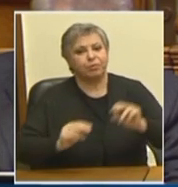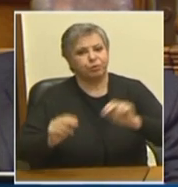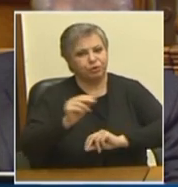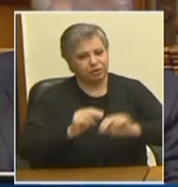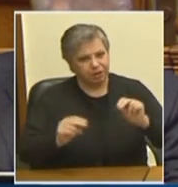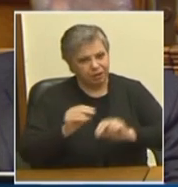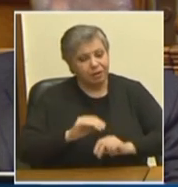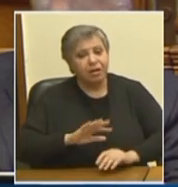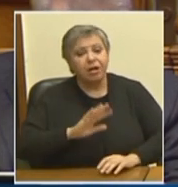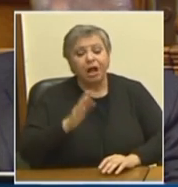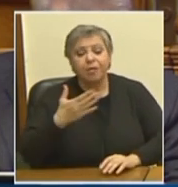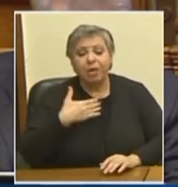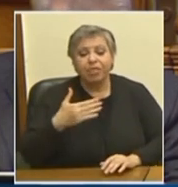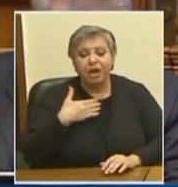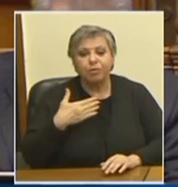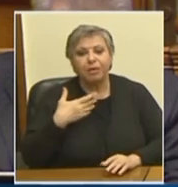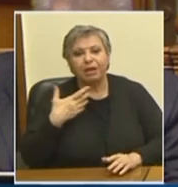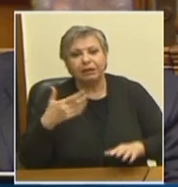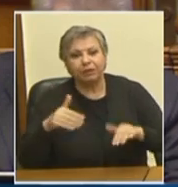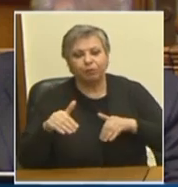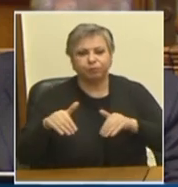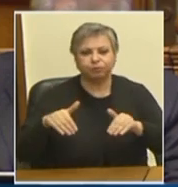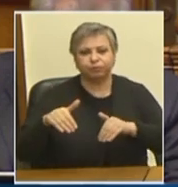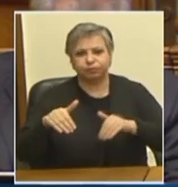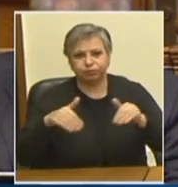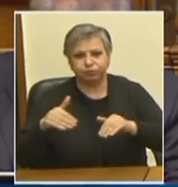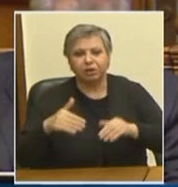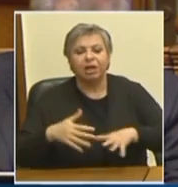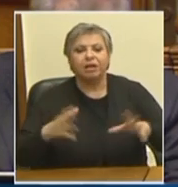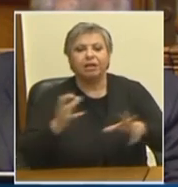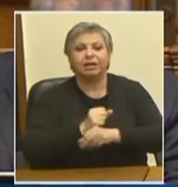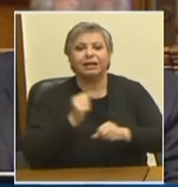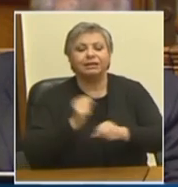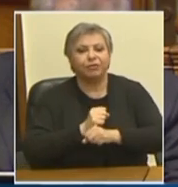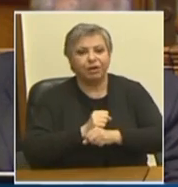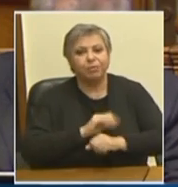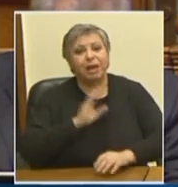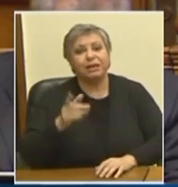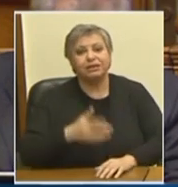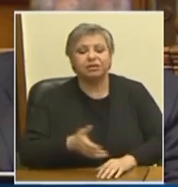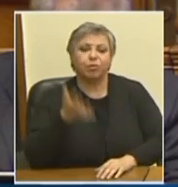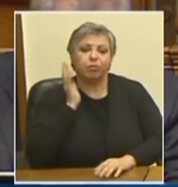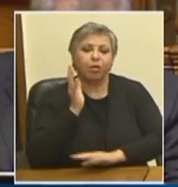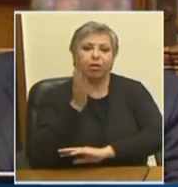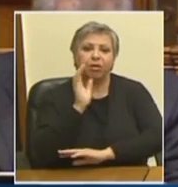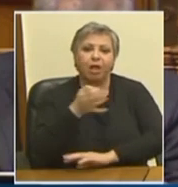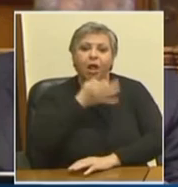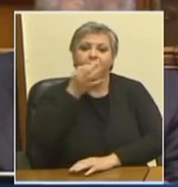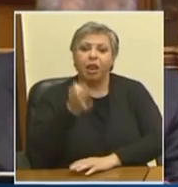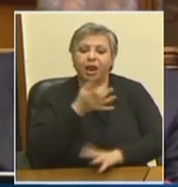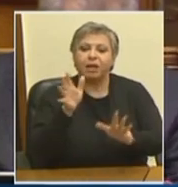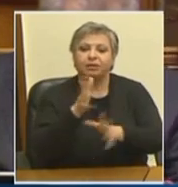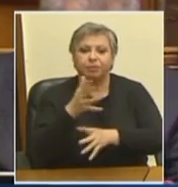θεσμική λύση με συμβιβασμούς, να μην δημαγωγείτε. Και να μην δημαγωγείτε μόνο και μόνο, όχι επειδή δεν σας αρέσει